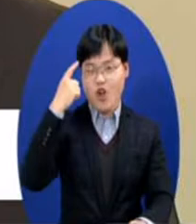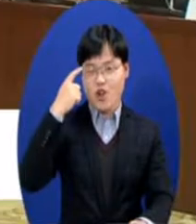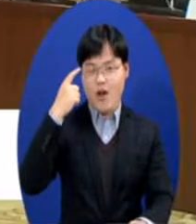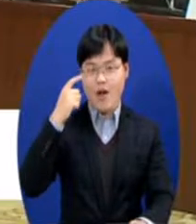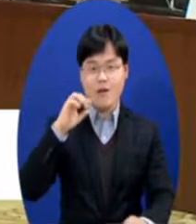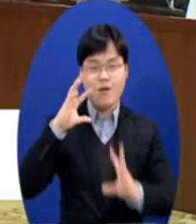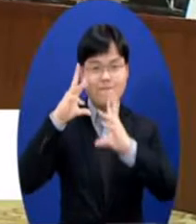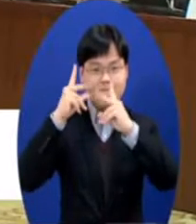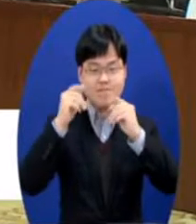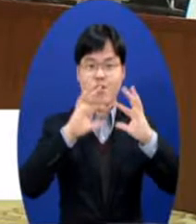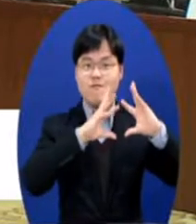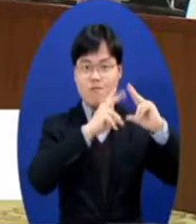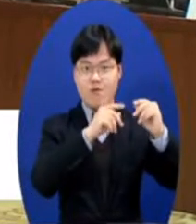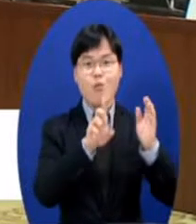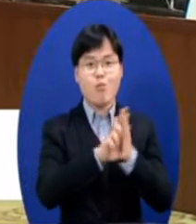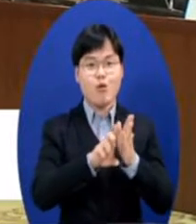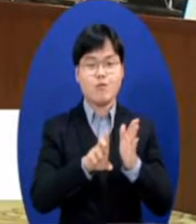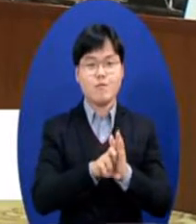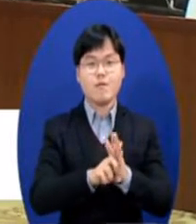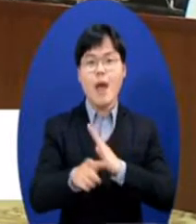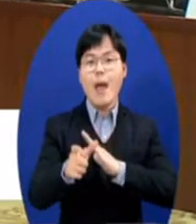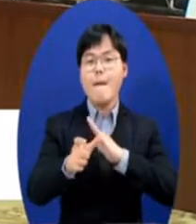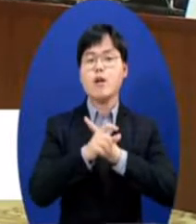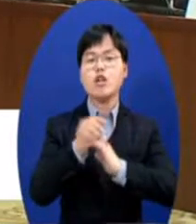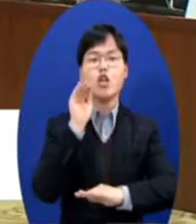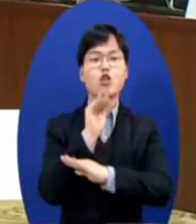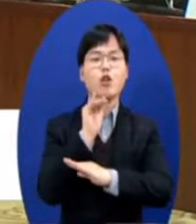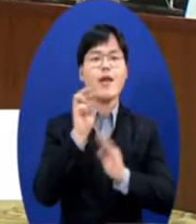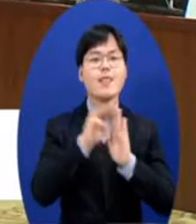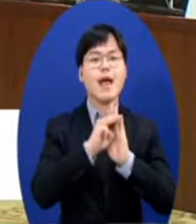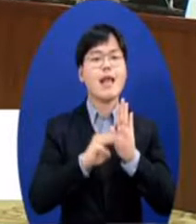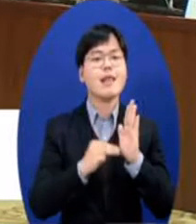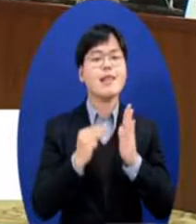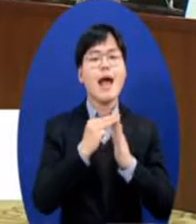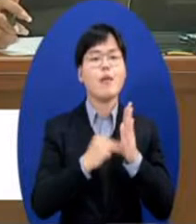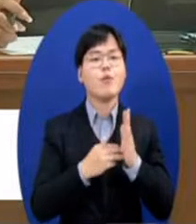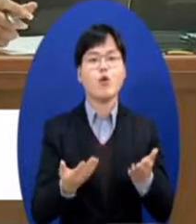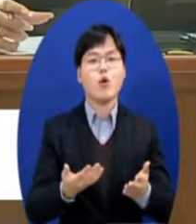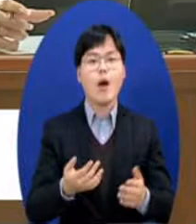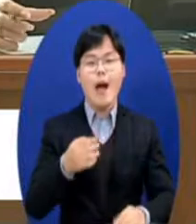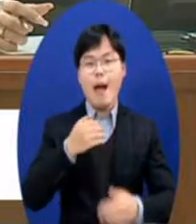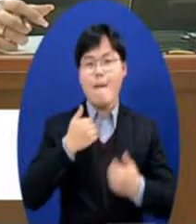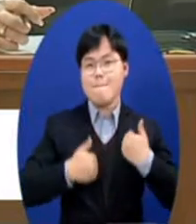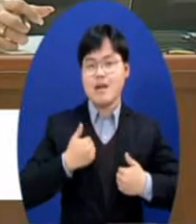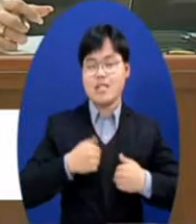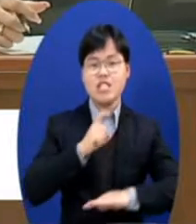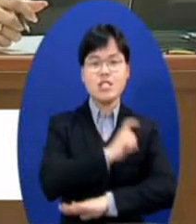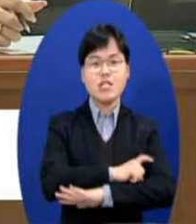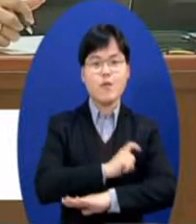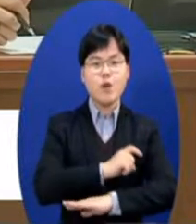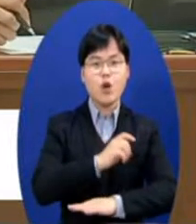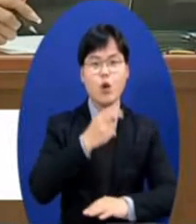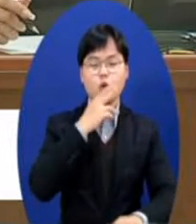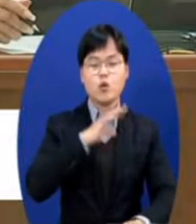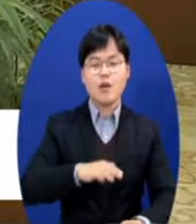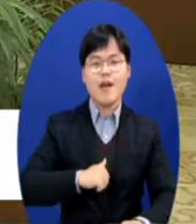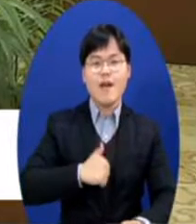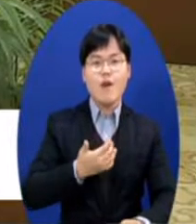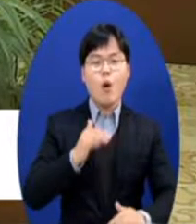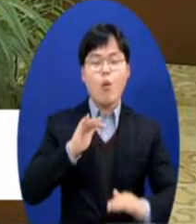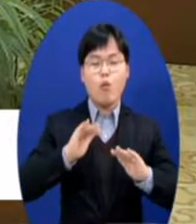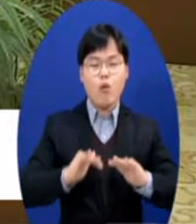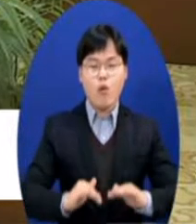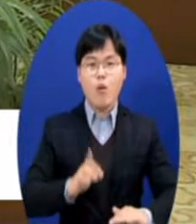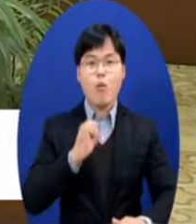баруун хэсгийг удирдах гэдэг учраас. А мэрэгжлийн төлөөллөлүүдийн тайлбарж байгаагаар бол багш нар хичээлийн үеэр сурагчдын итэх буурсан